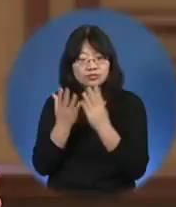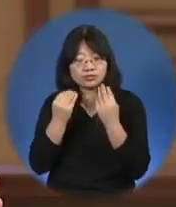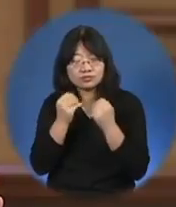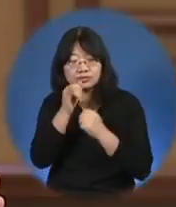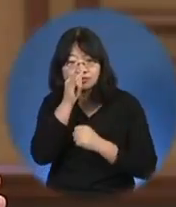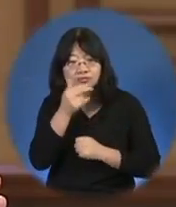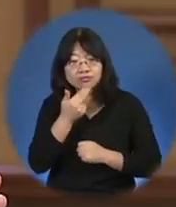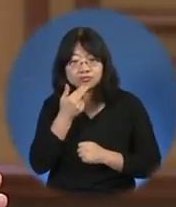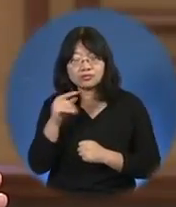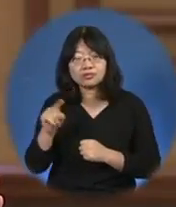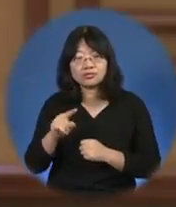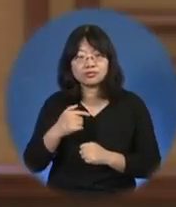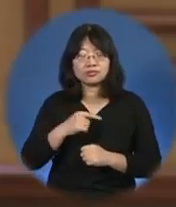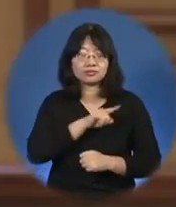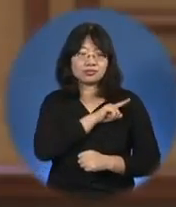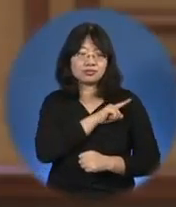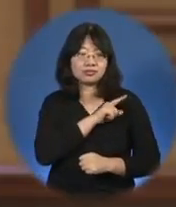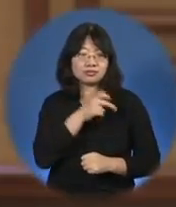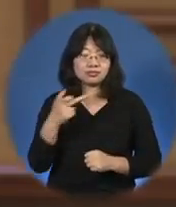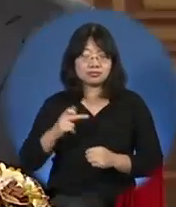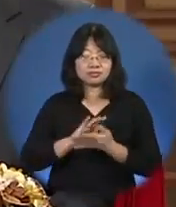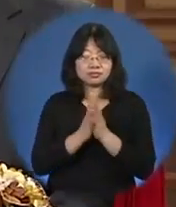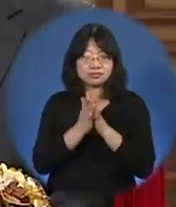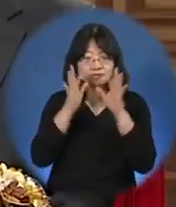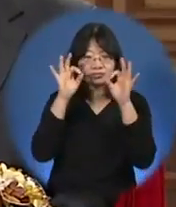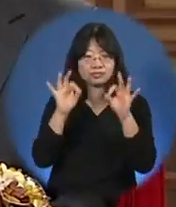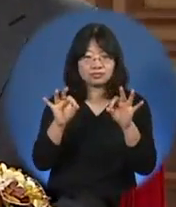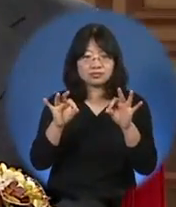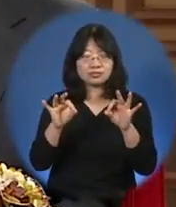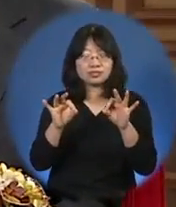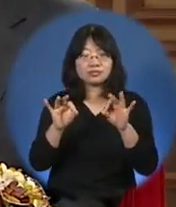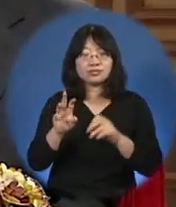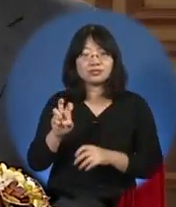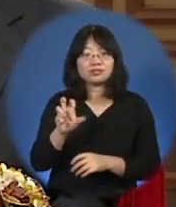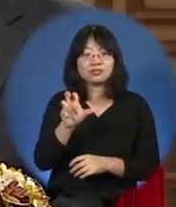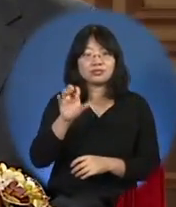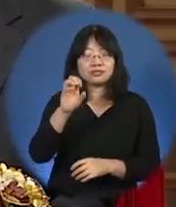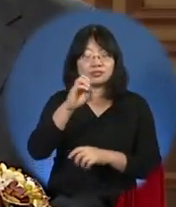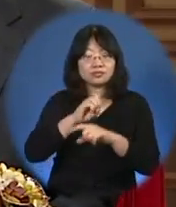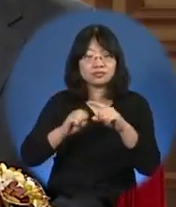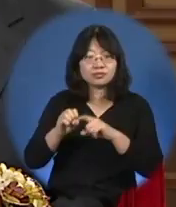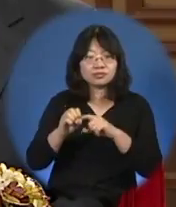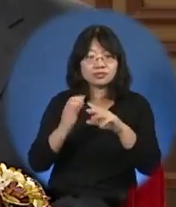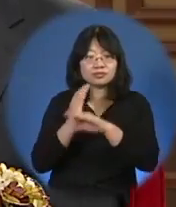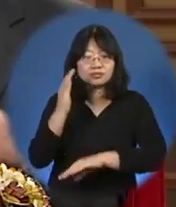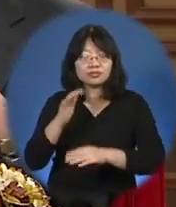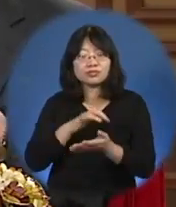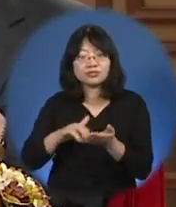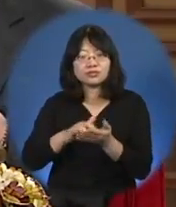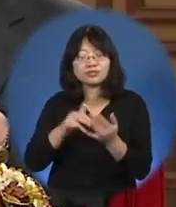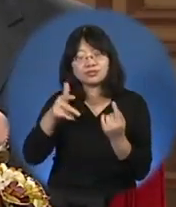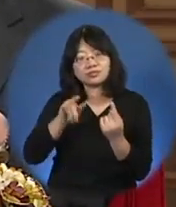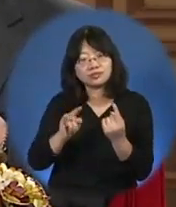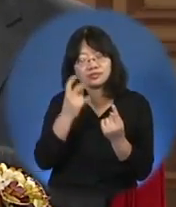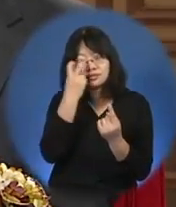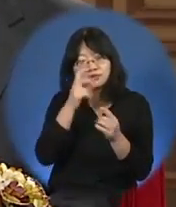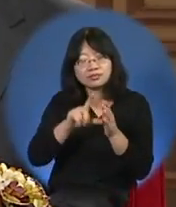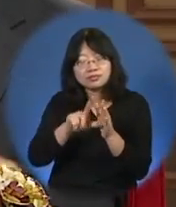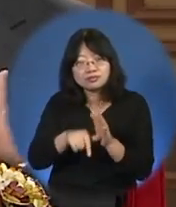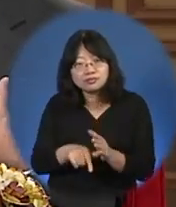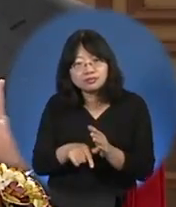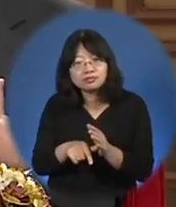많던가요? 저희 이제 제일 큰 변화는 사실은 35% 넘는 숫자가 1차